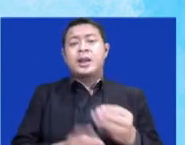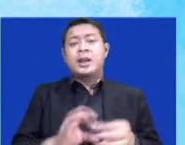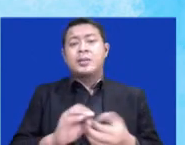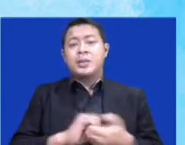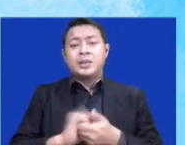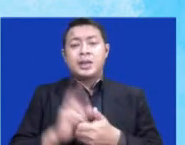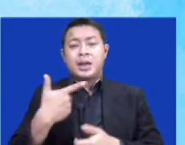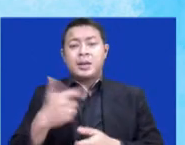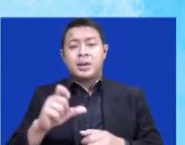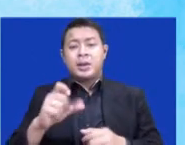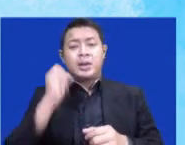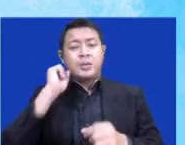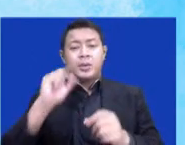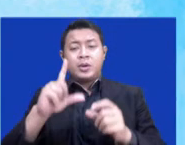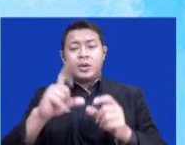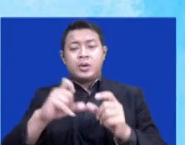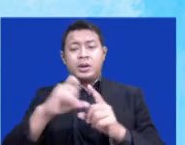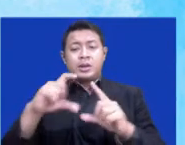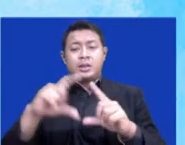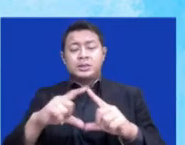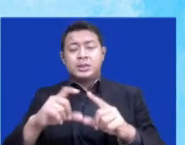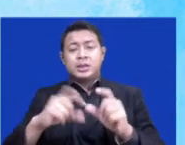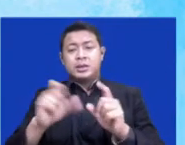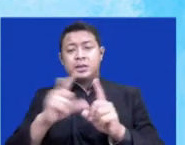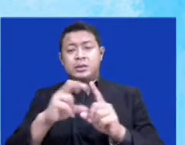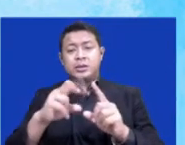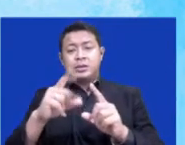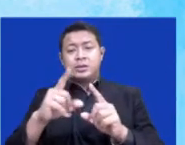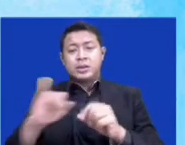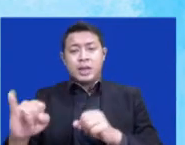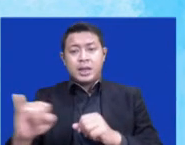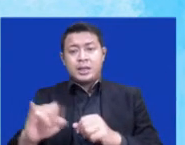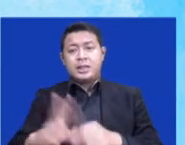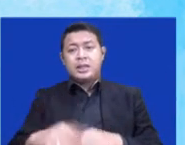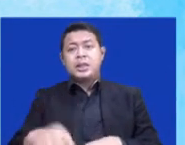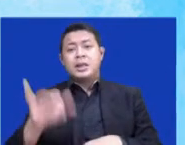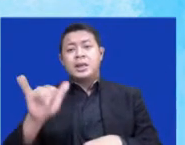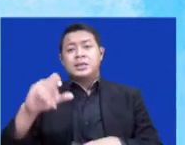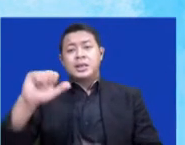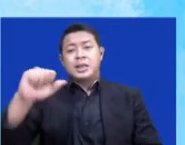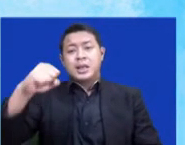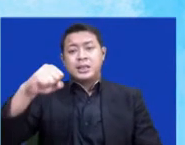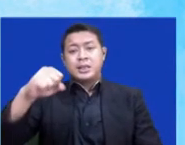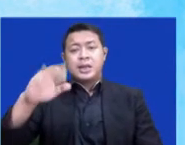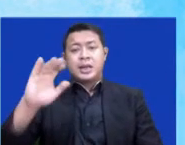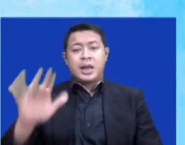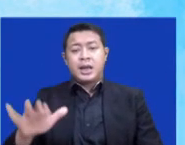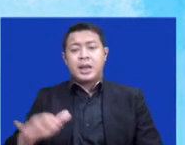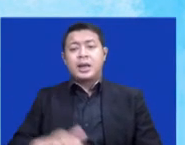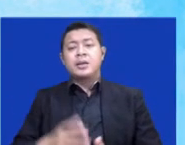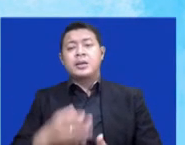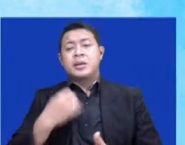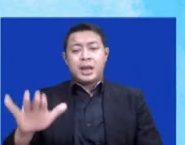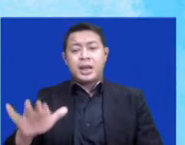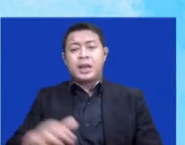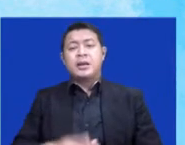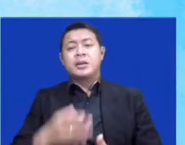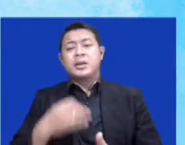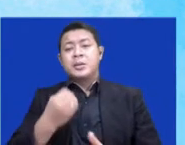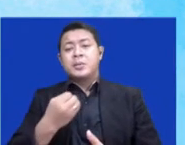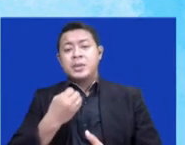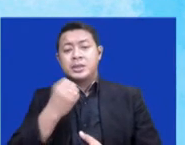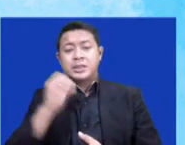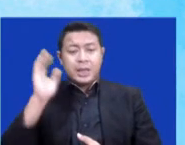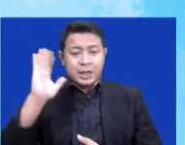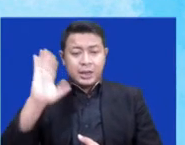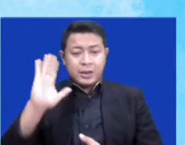Lisda Sundari dari Yayasan Lentera Anak sudah hadir juga bersama kita. Bu Lisda mungkin bisa saya hello. Hello.